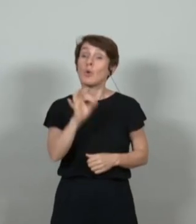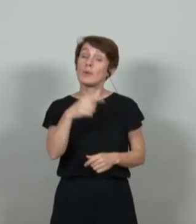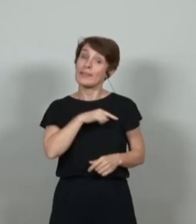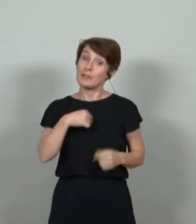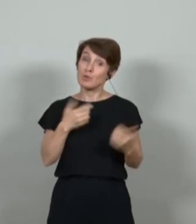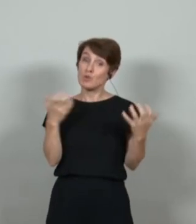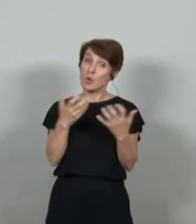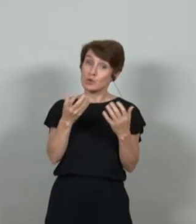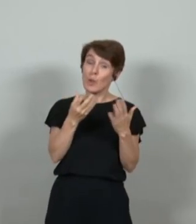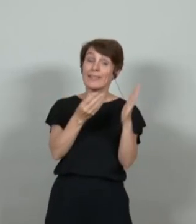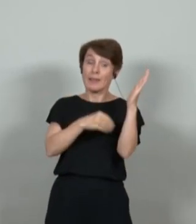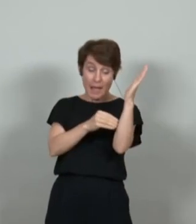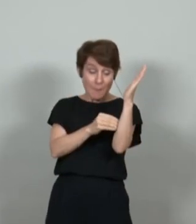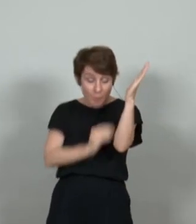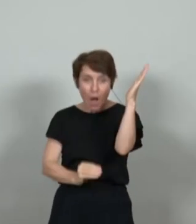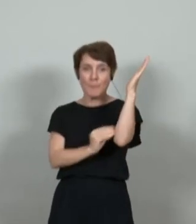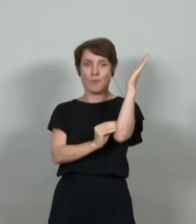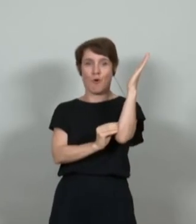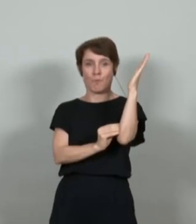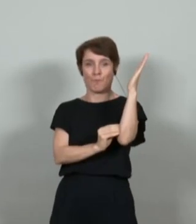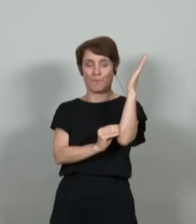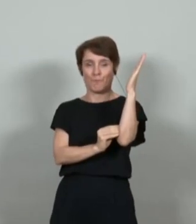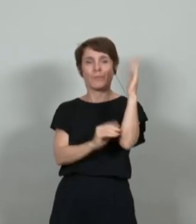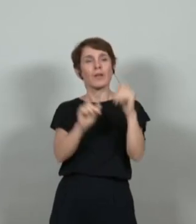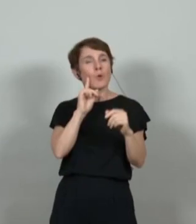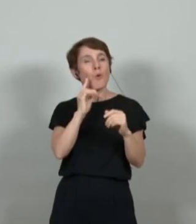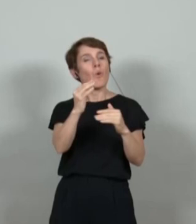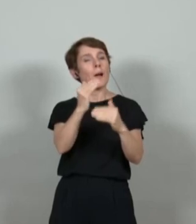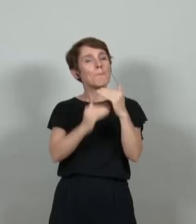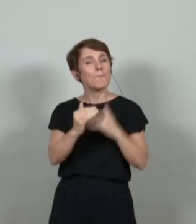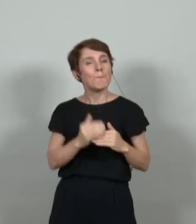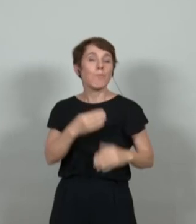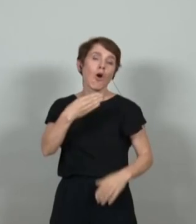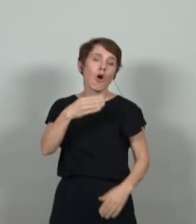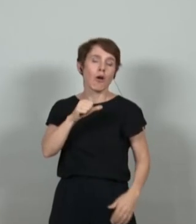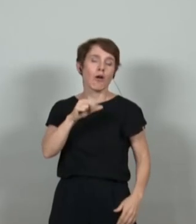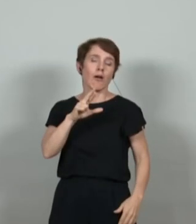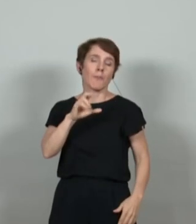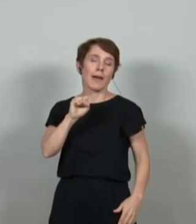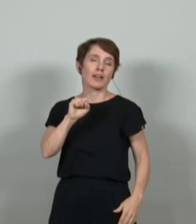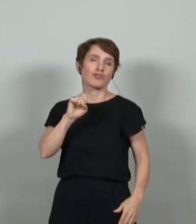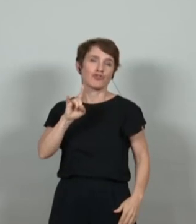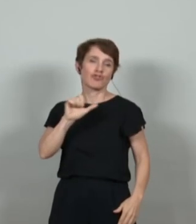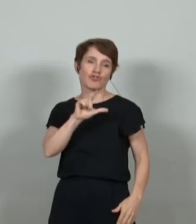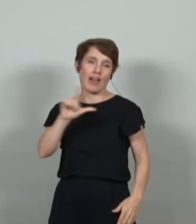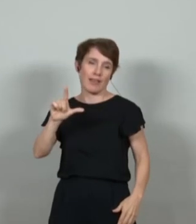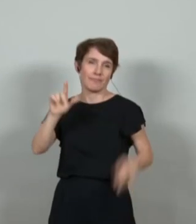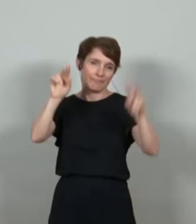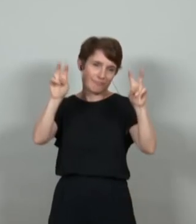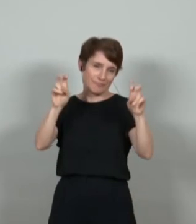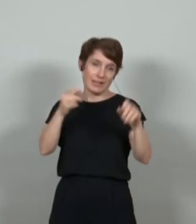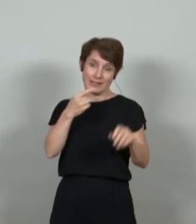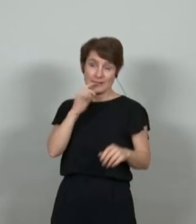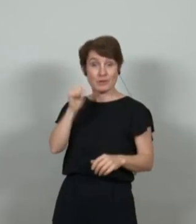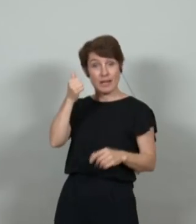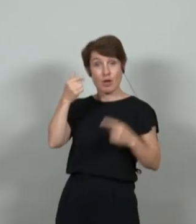à l'amendement parce que s'il s'agit d'un plan Marshall on se dit que le bon interlocuteur c'est pas le premier ministre mais